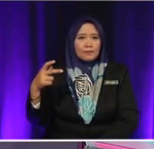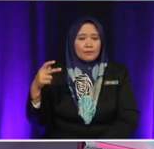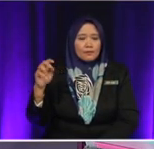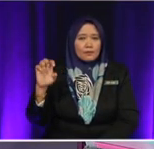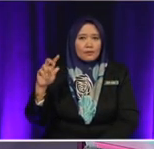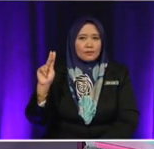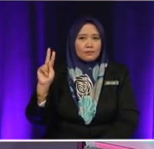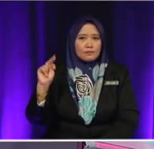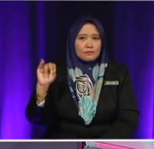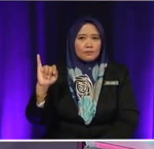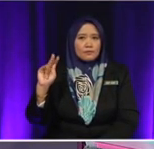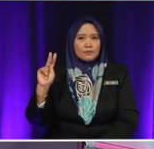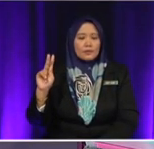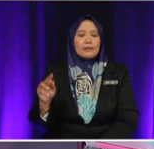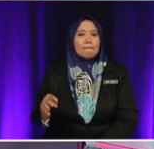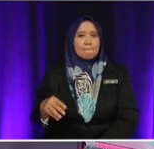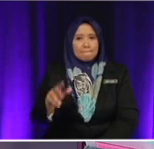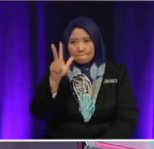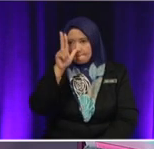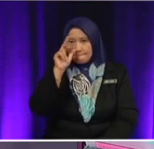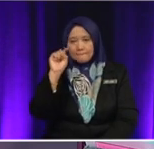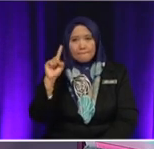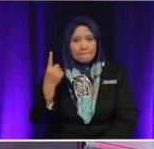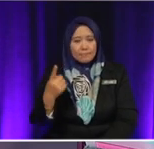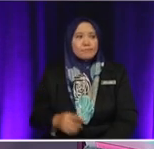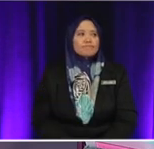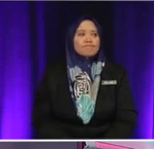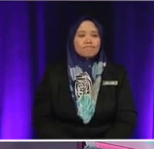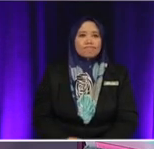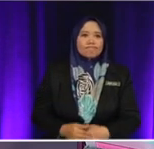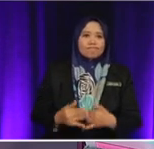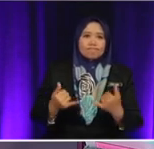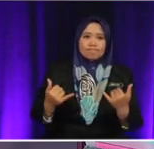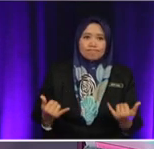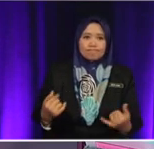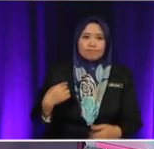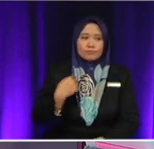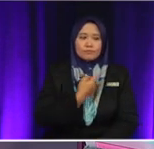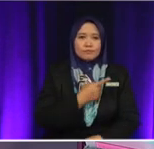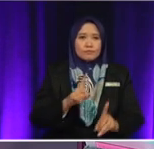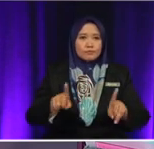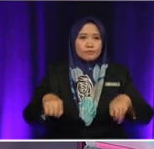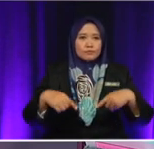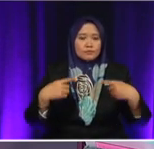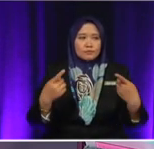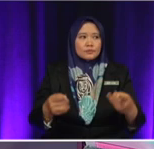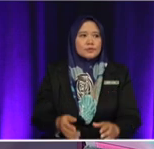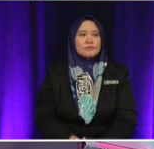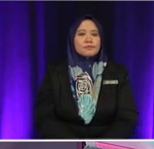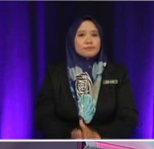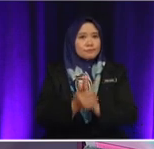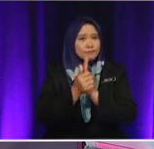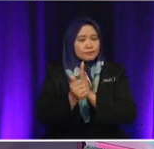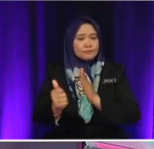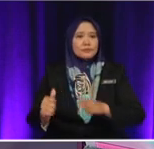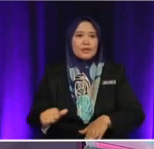pembentukan kepribadian usahawan, yang mana kita akan fokus kepada kemahiran asas keusahawanan. Murid-murid